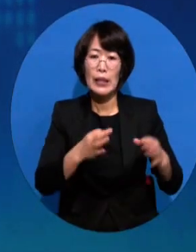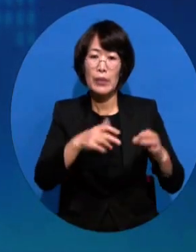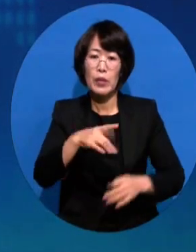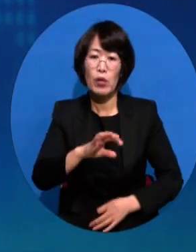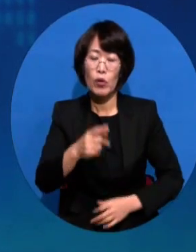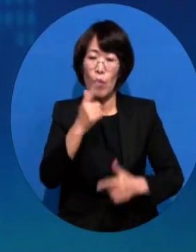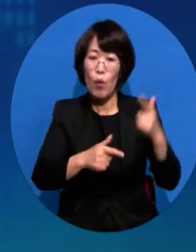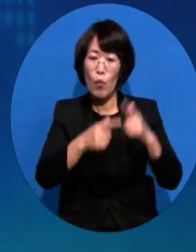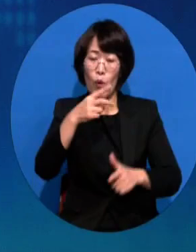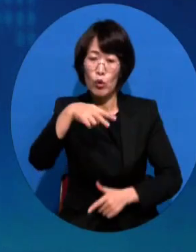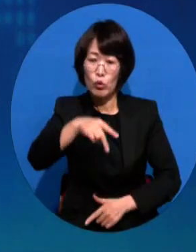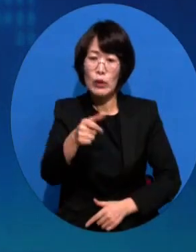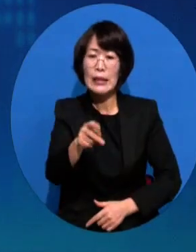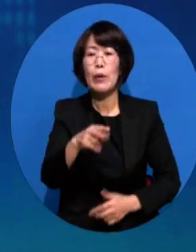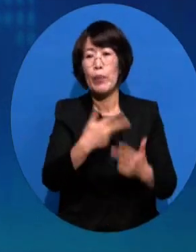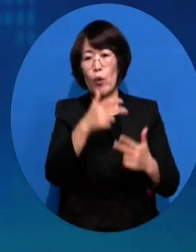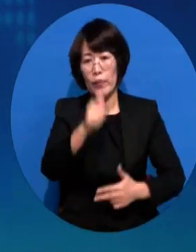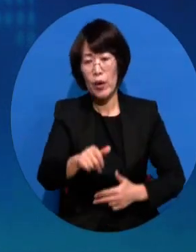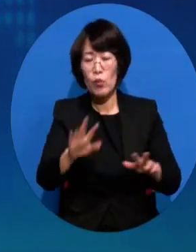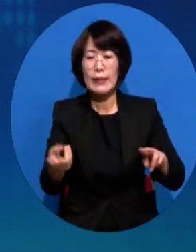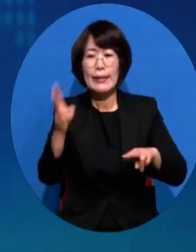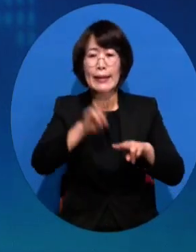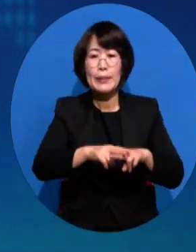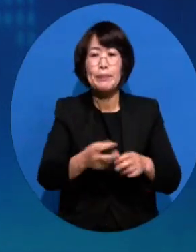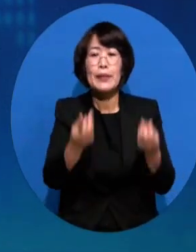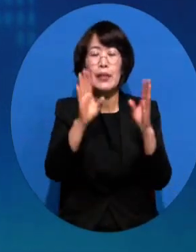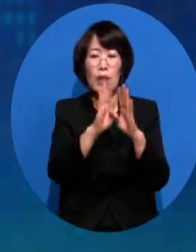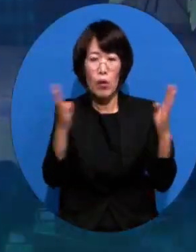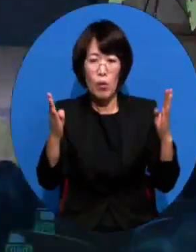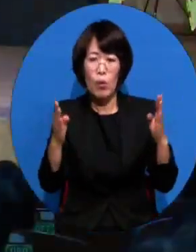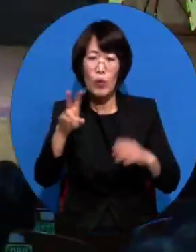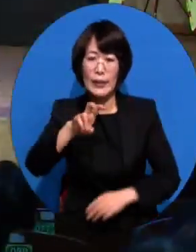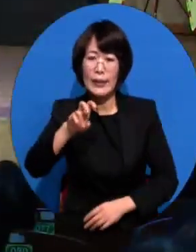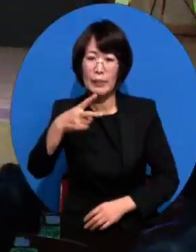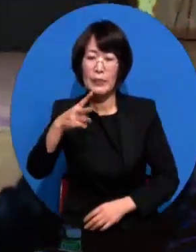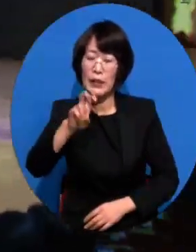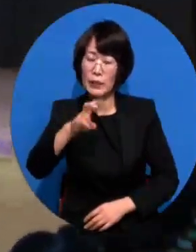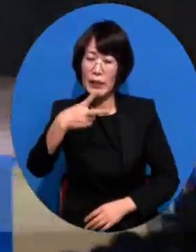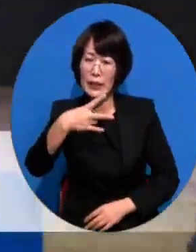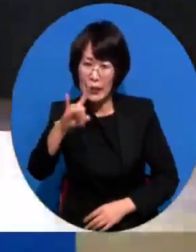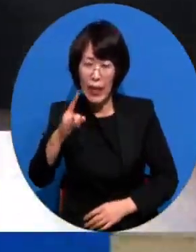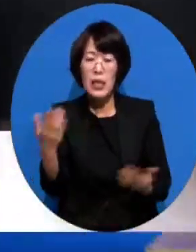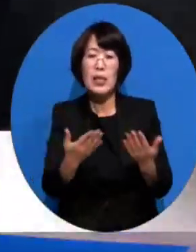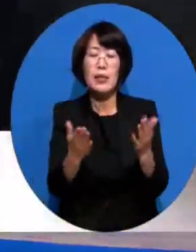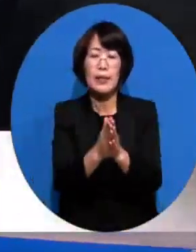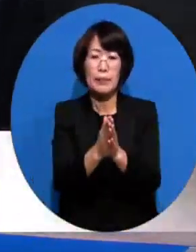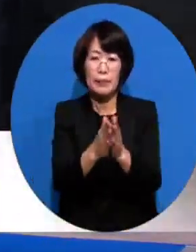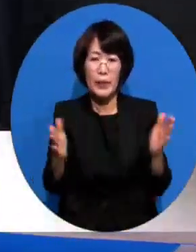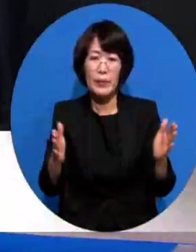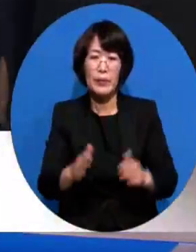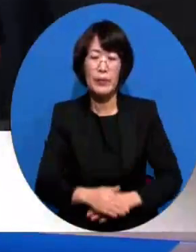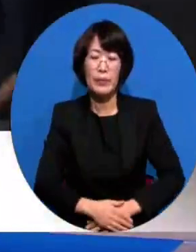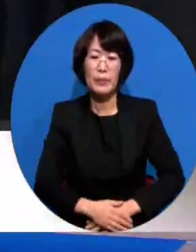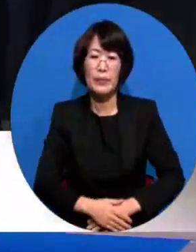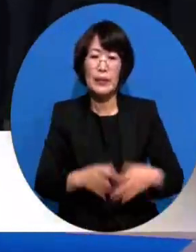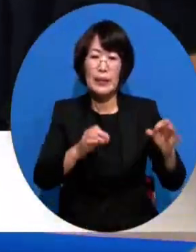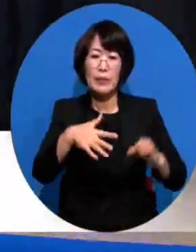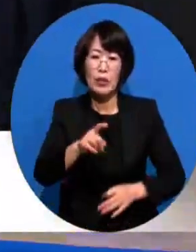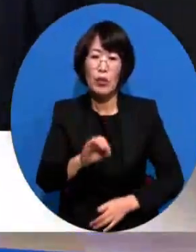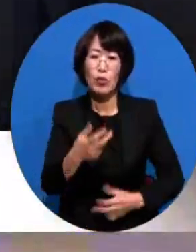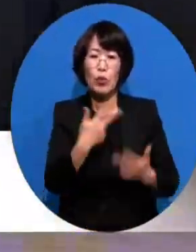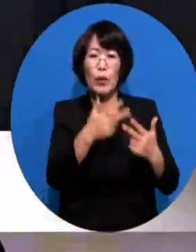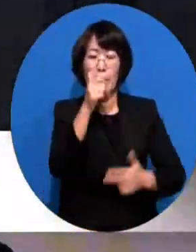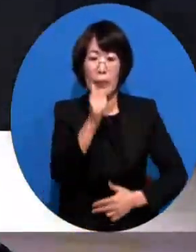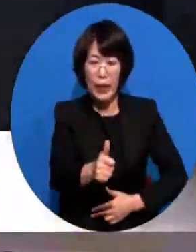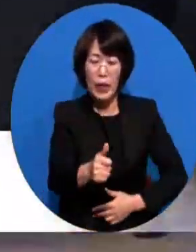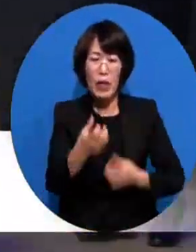김청룡 목포수협조합장이 오늘 취임식을 열고 22대 조합장 업무를 시작했습니다. 김청룡